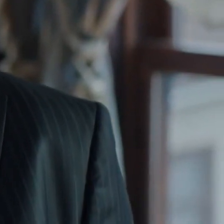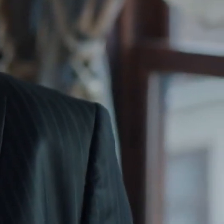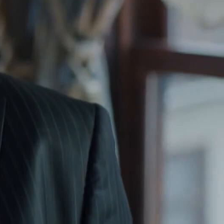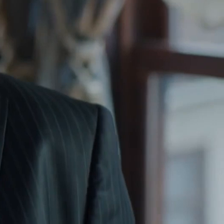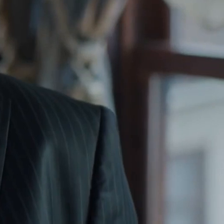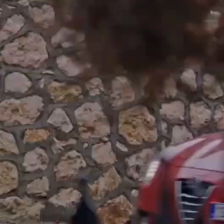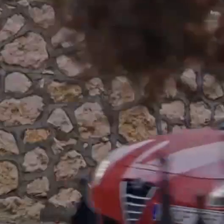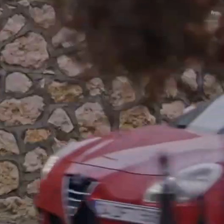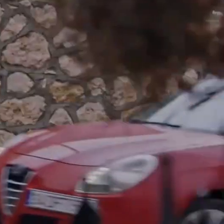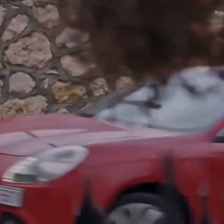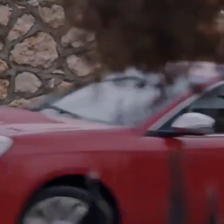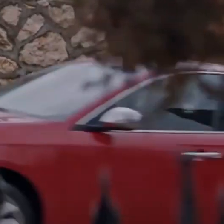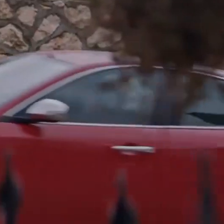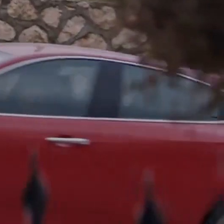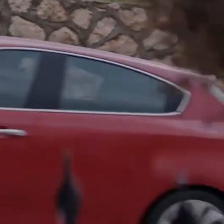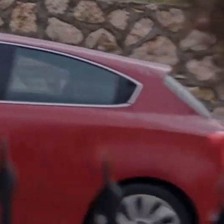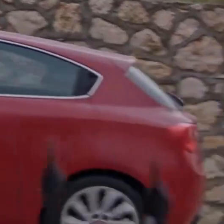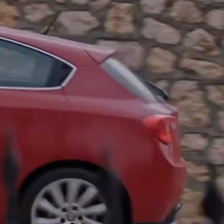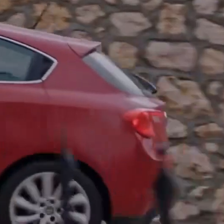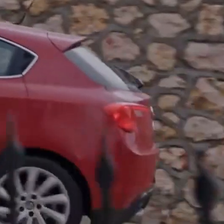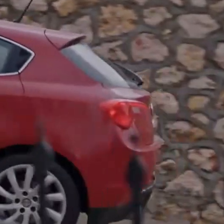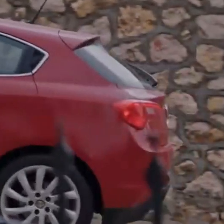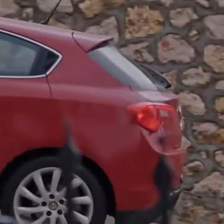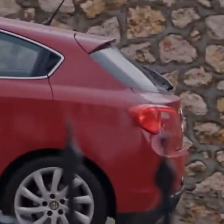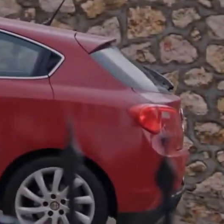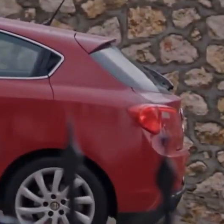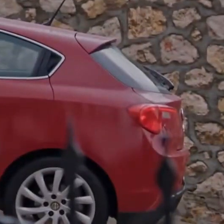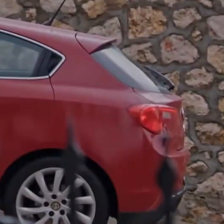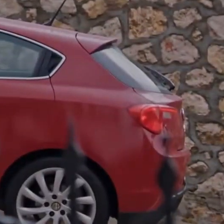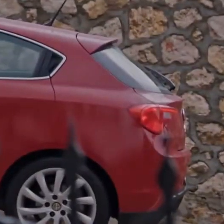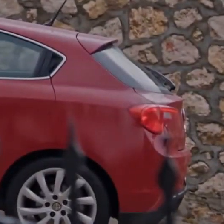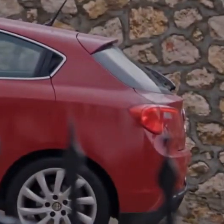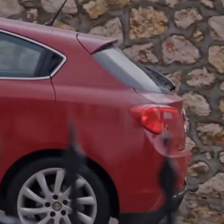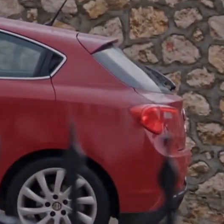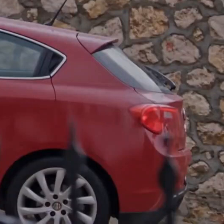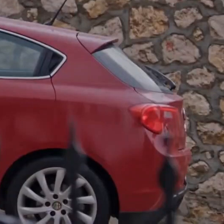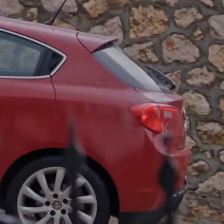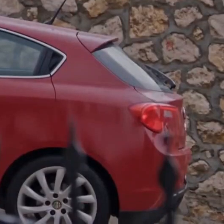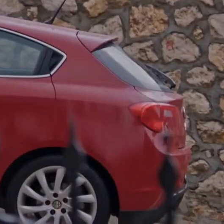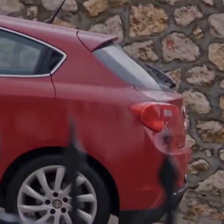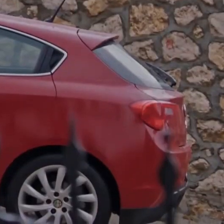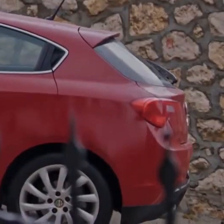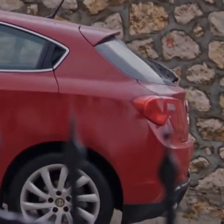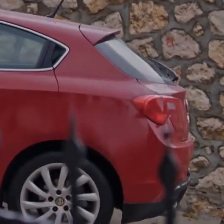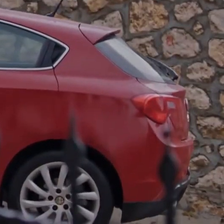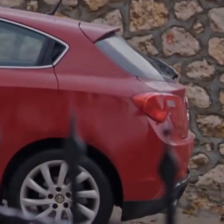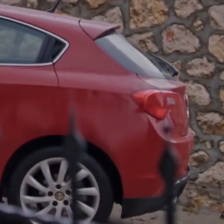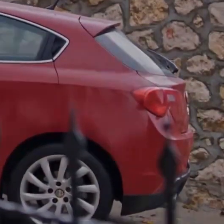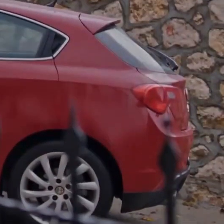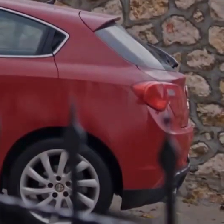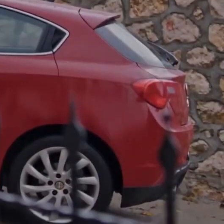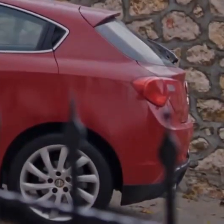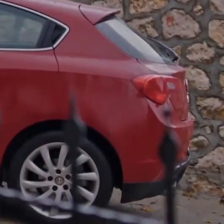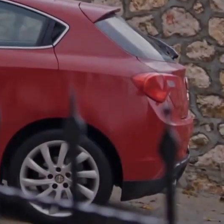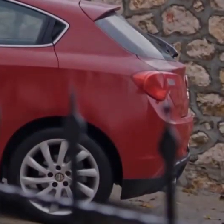var. Alev'in arabası Hisar Konağı'nın önüne geldi. Tam önüne araba çıkamıyor. Biraz aşağı seviyedeki yoldan konağa